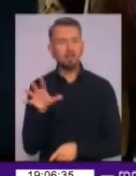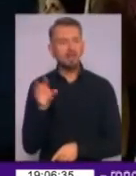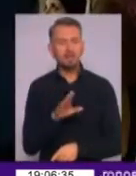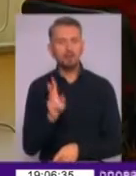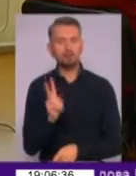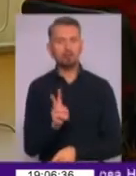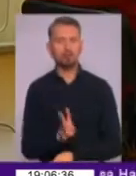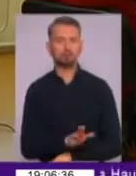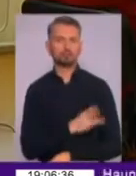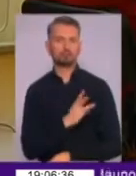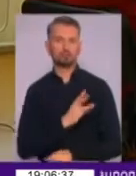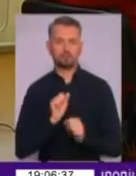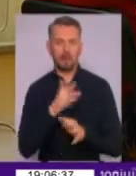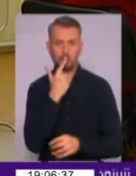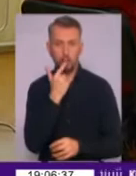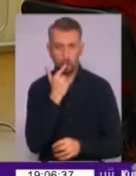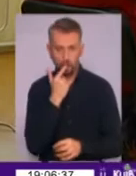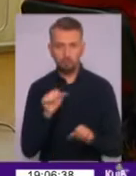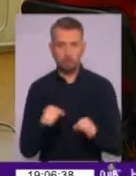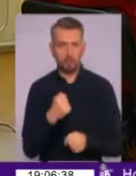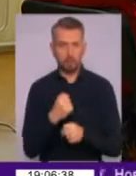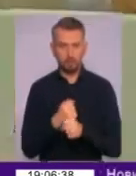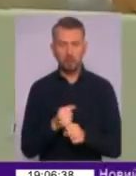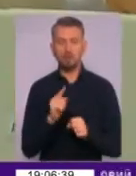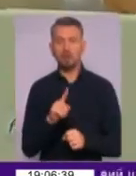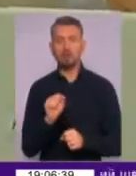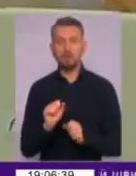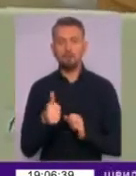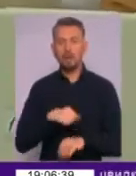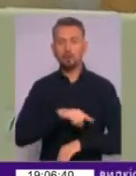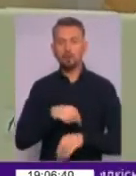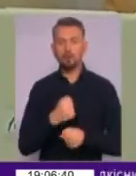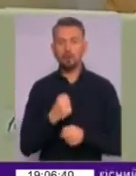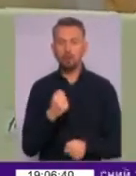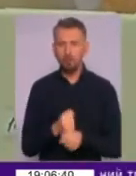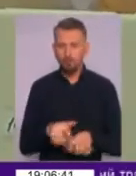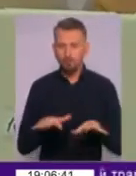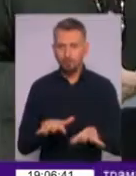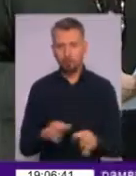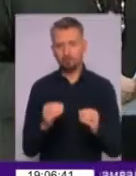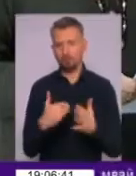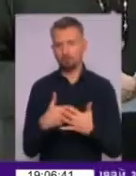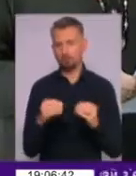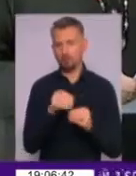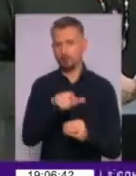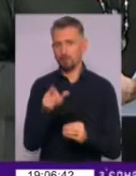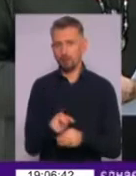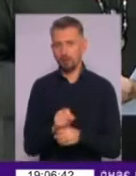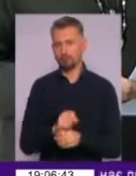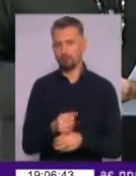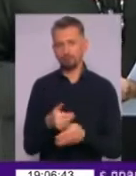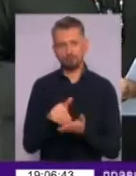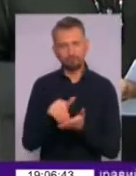виявив бажання поділитися кров'ю, зробили це. Лише за перші години роботи пункту з десяток охочих отримали відмови,